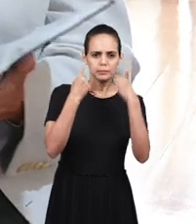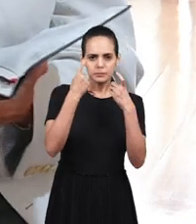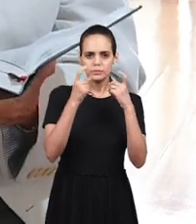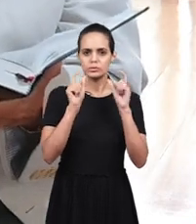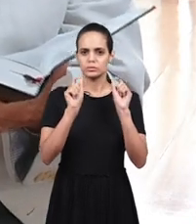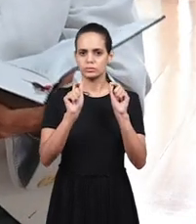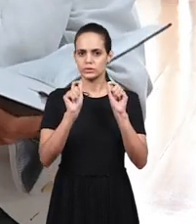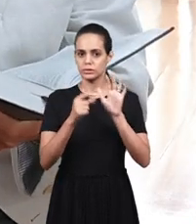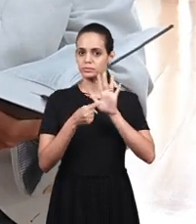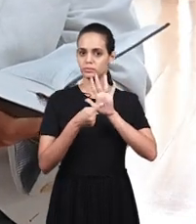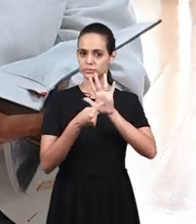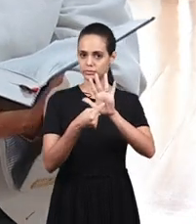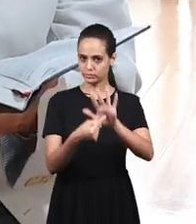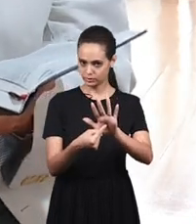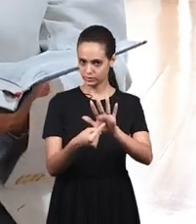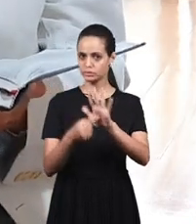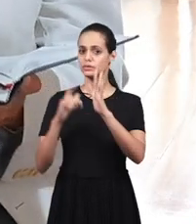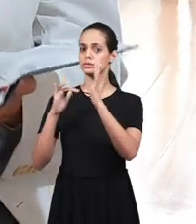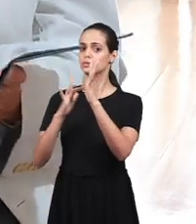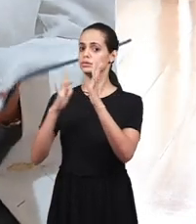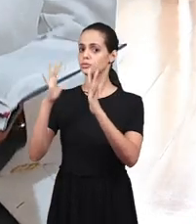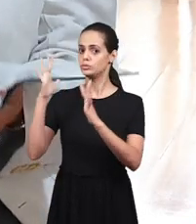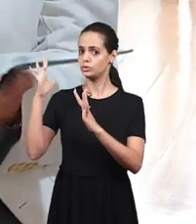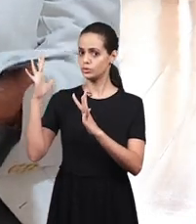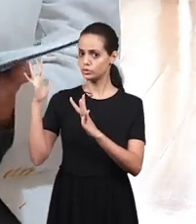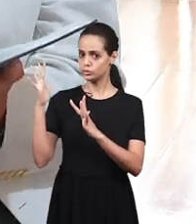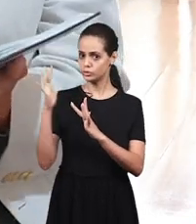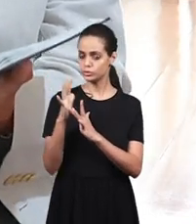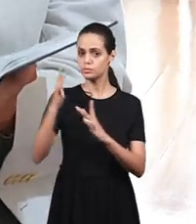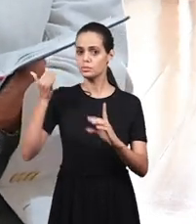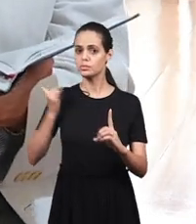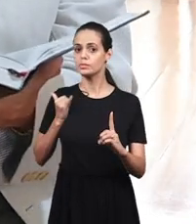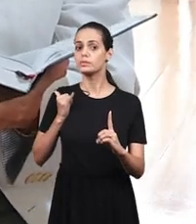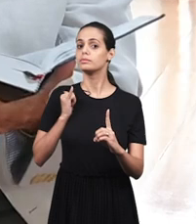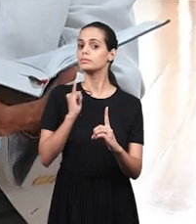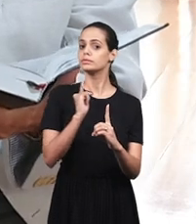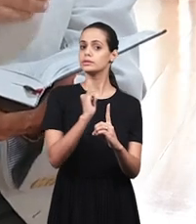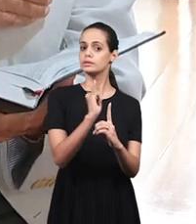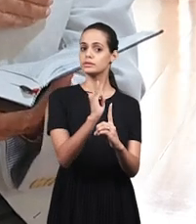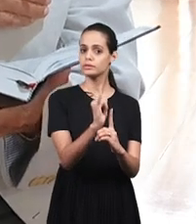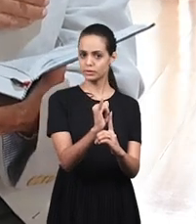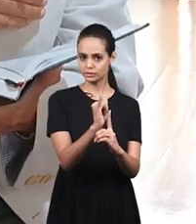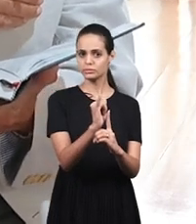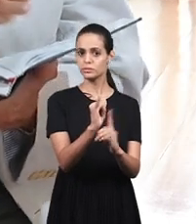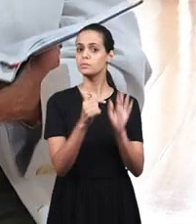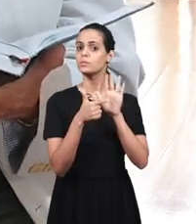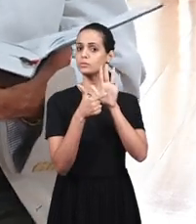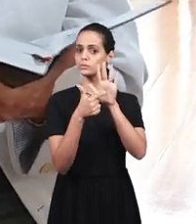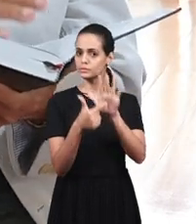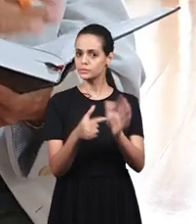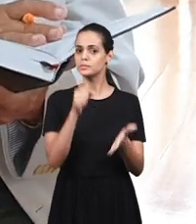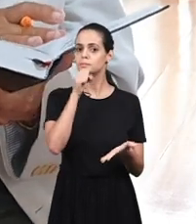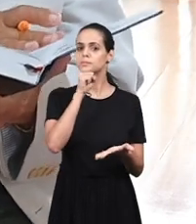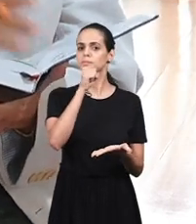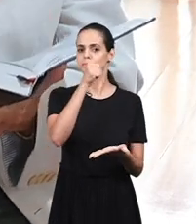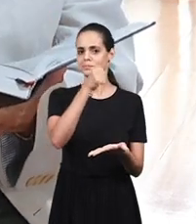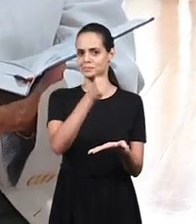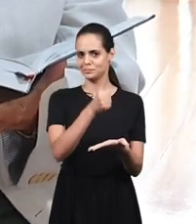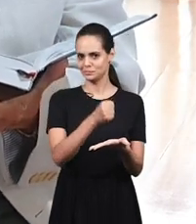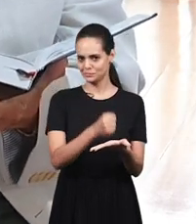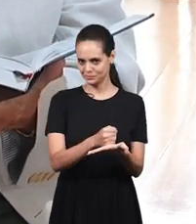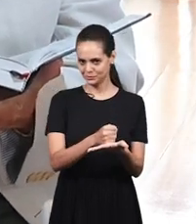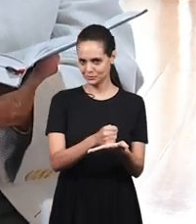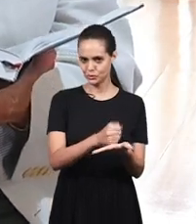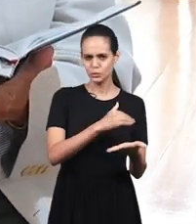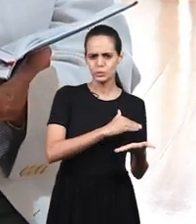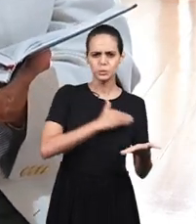заботимся о том, чтобы показать, что Иисус он пророчес... о нем пророчествовано